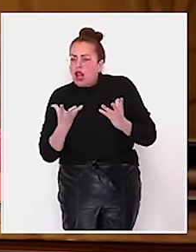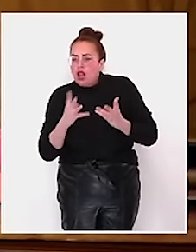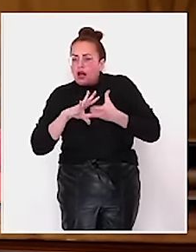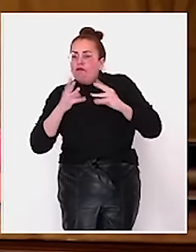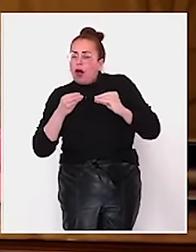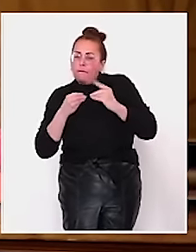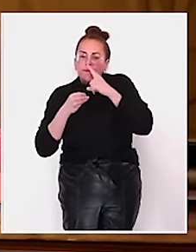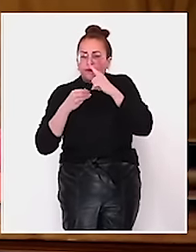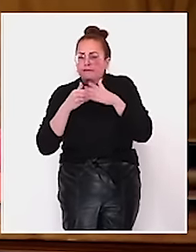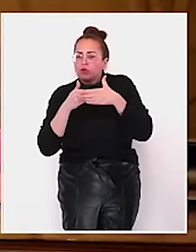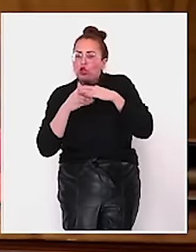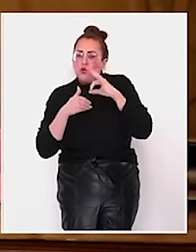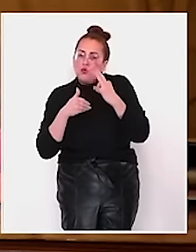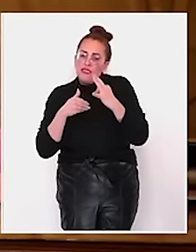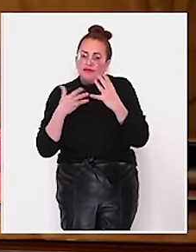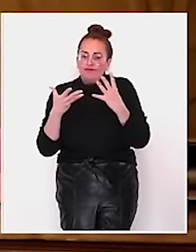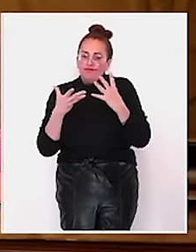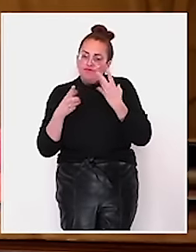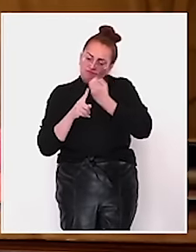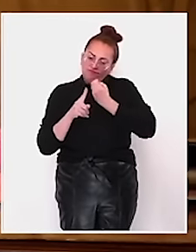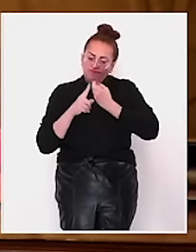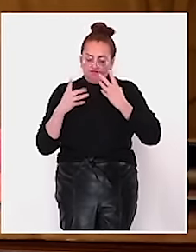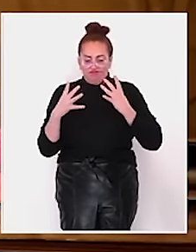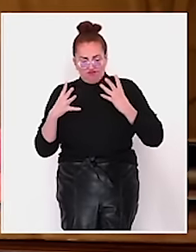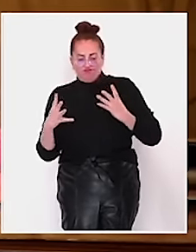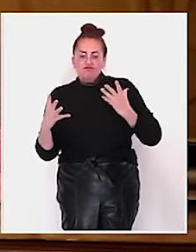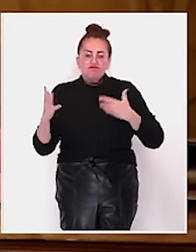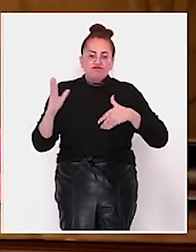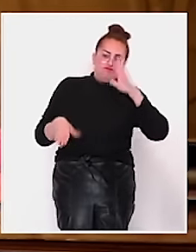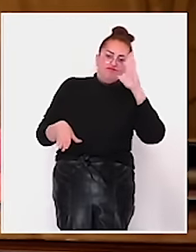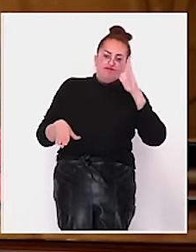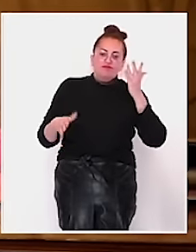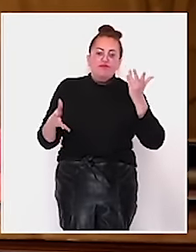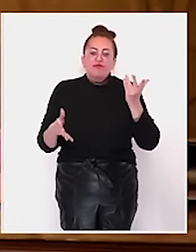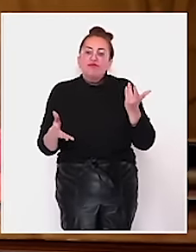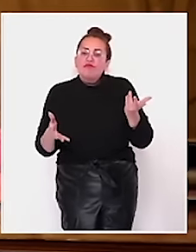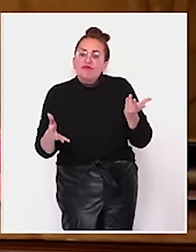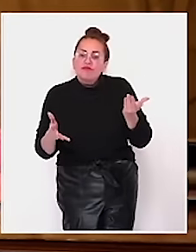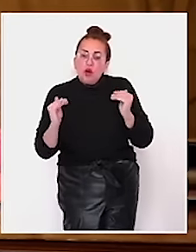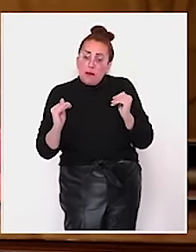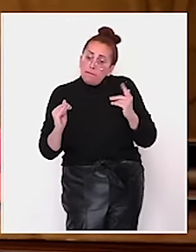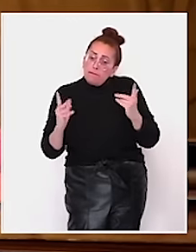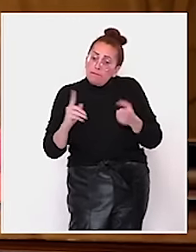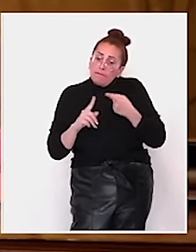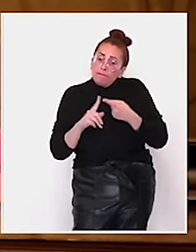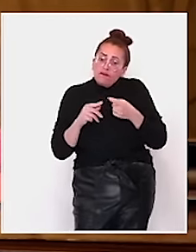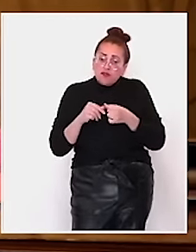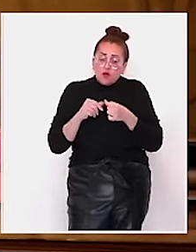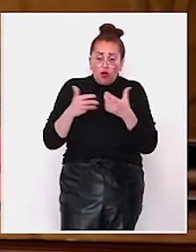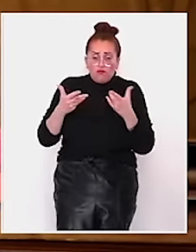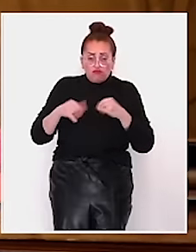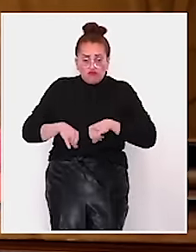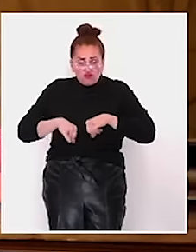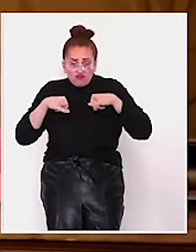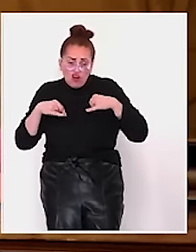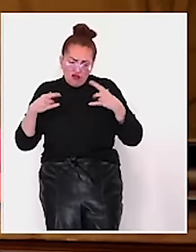Et tout est dans ce terme-là. Et il faut aussi le rappeler. Moi, je pense que c'est important aussi que nos jeunes s'engagent.